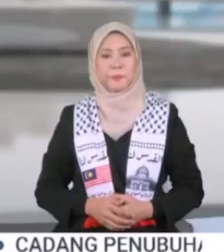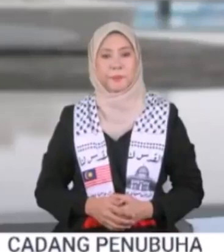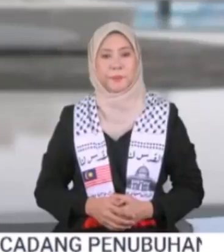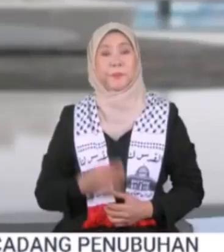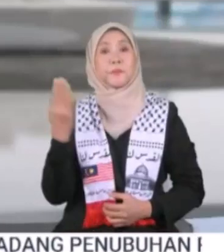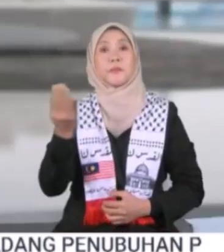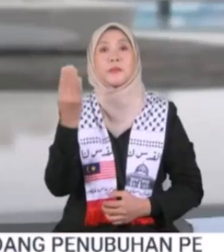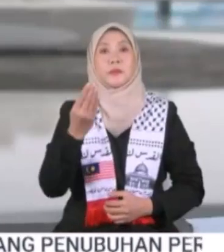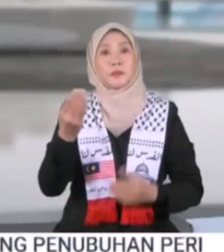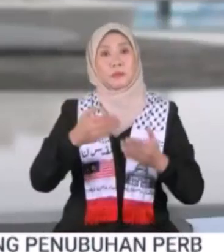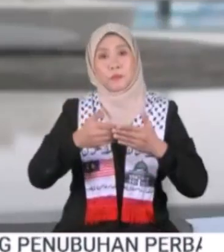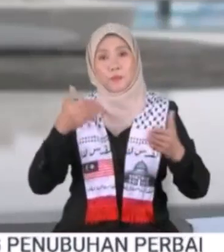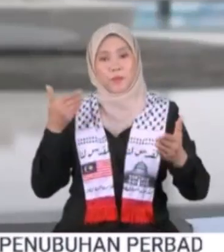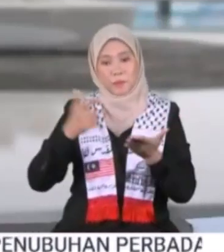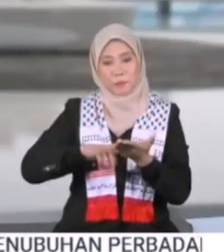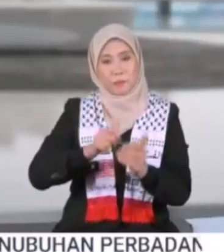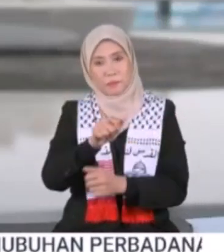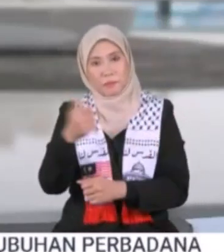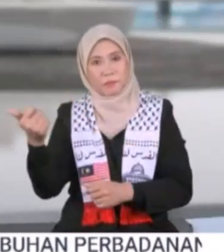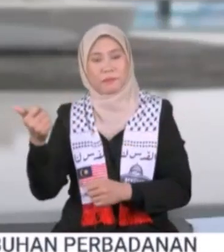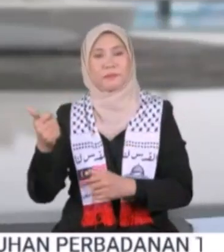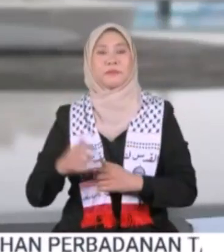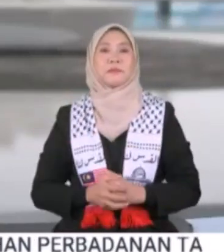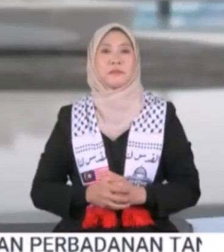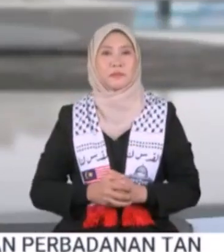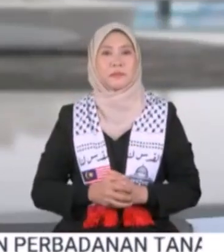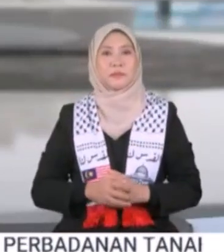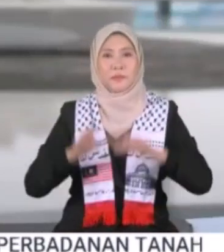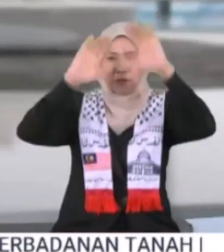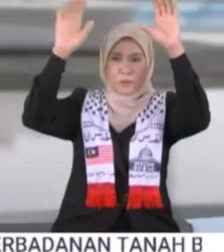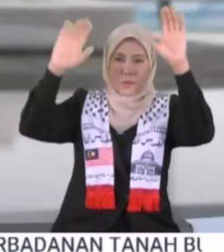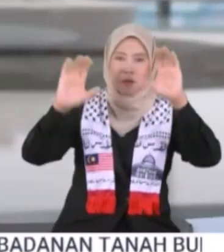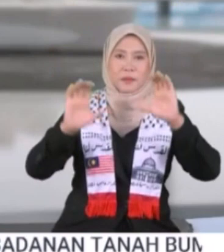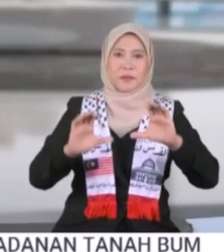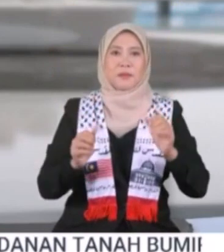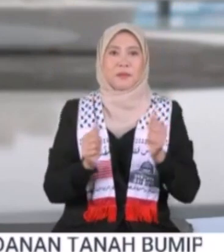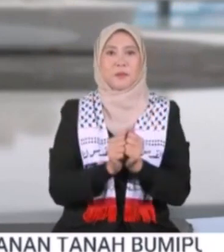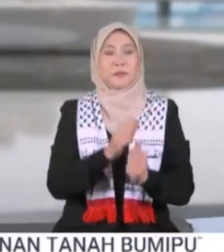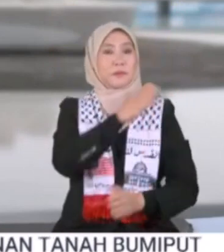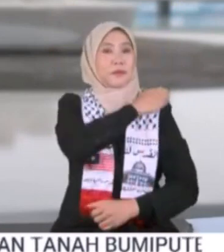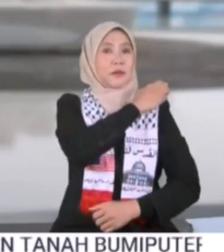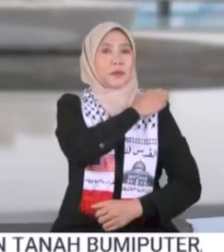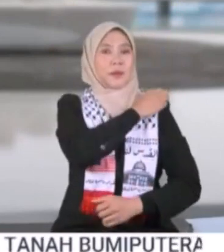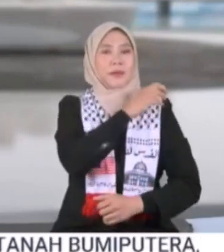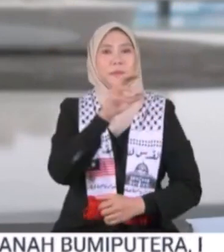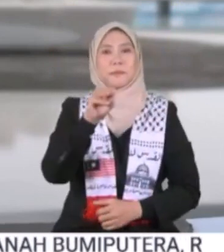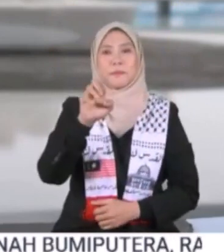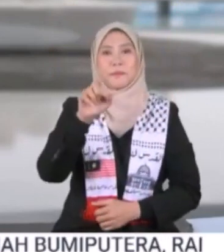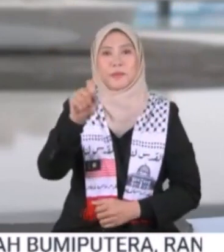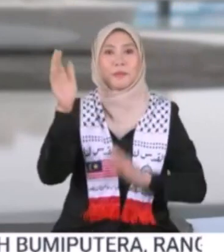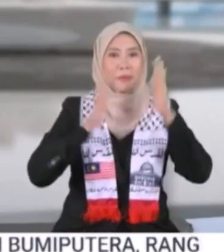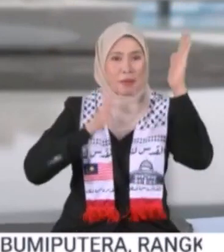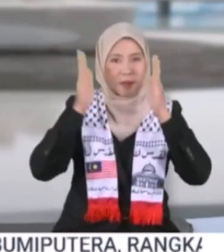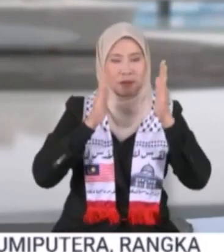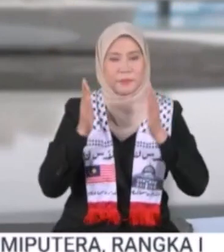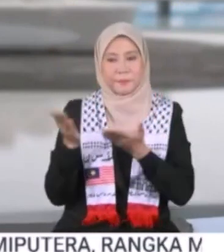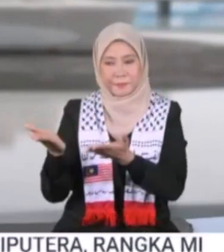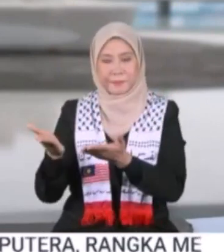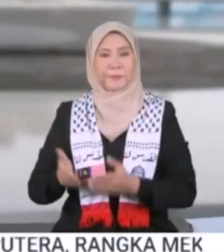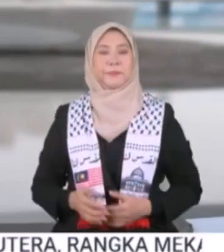Baik saudara, seperti biasa sebelum ke laporan lain, kita ikuti perkembangan cuaca semasa bersama pegawai Met Malaysia, Rusamin